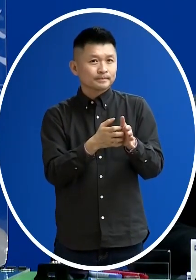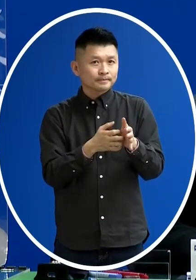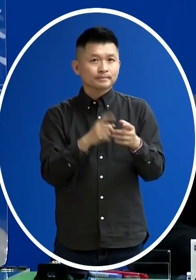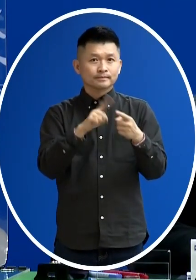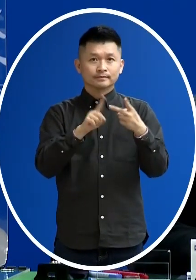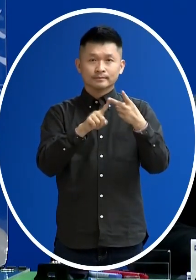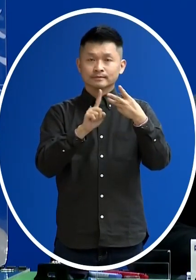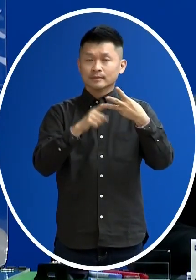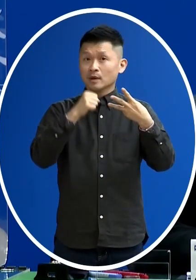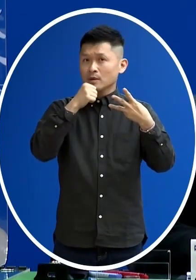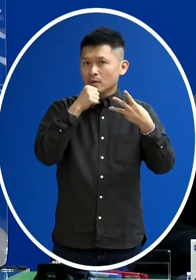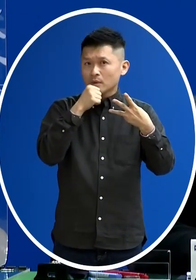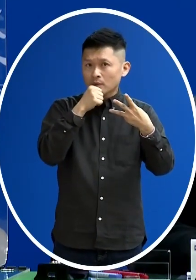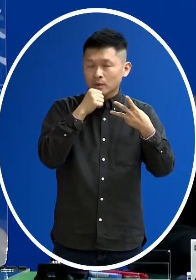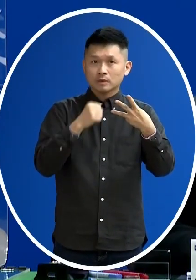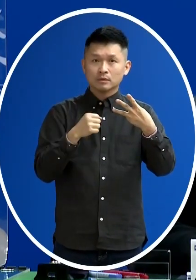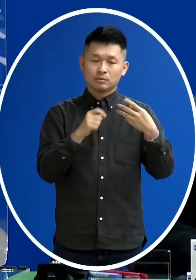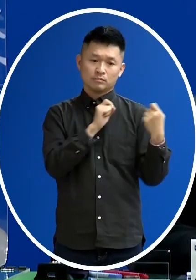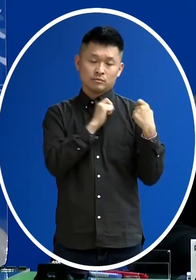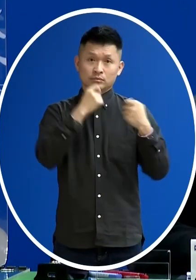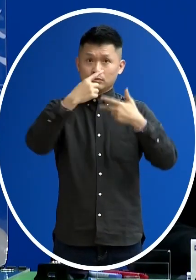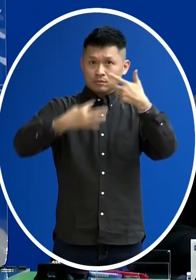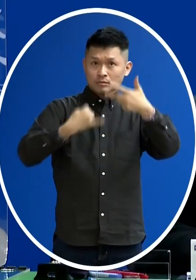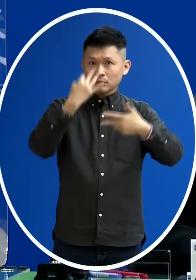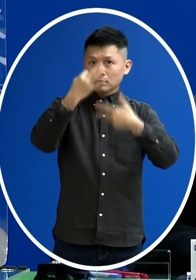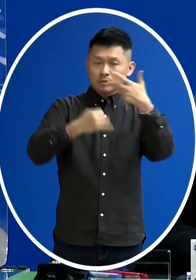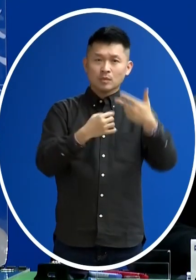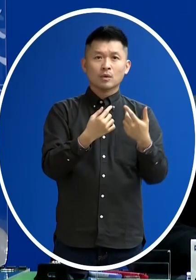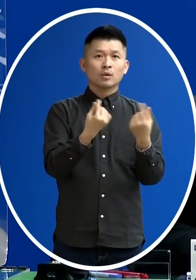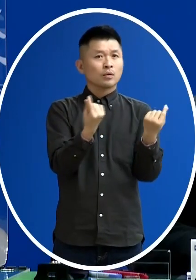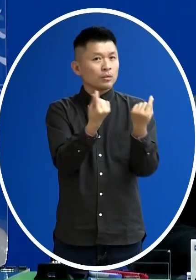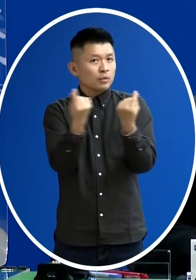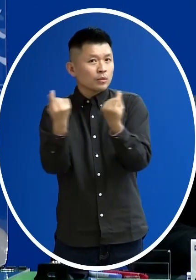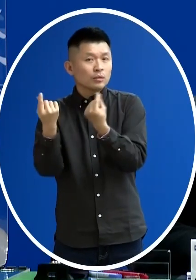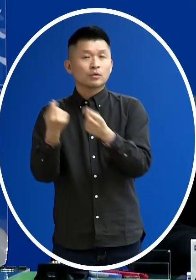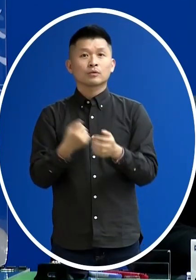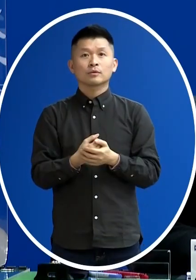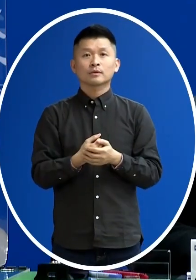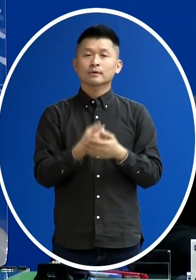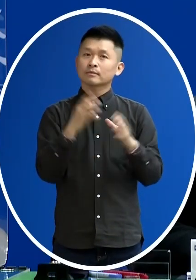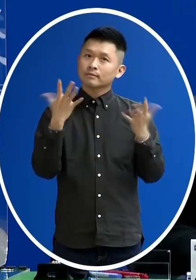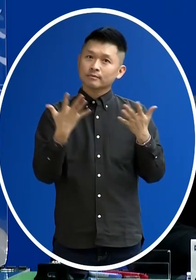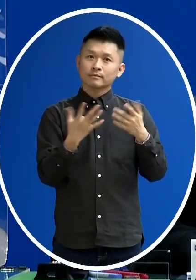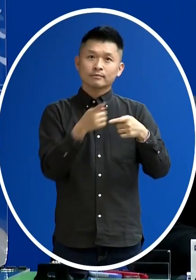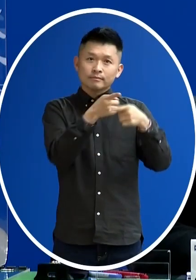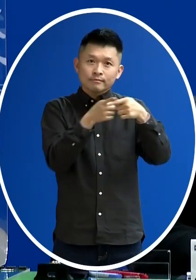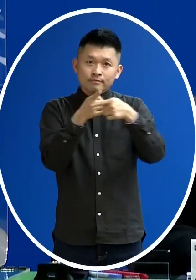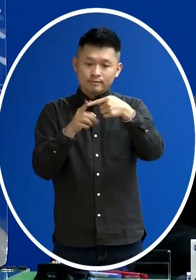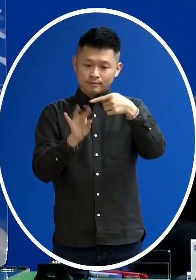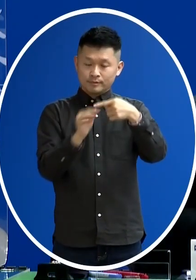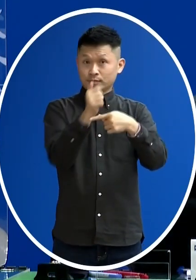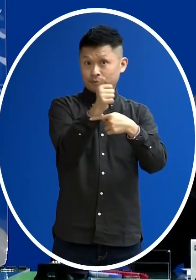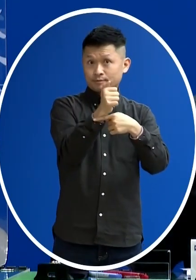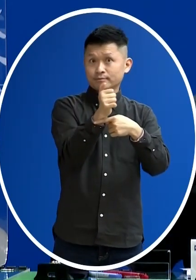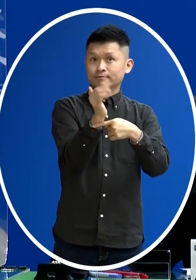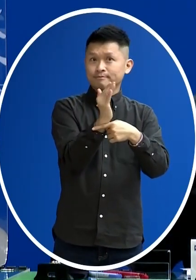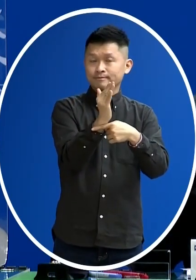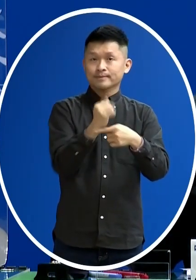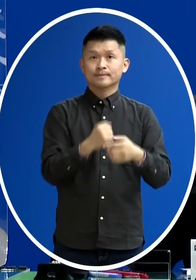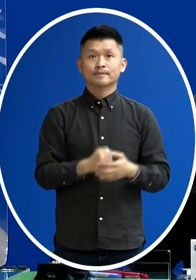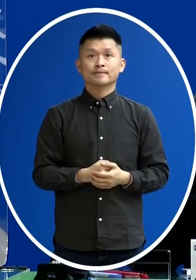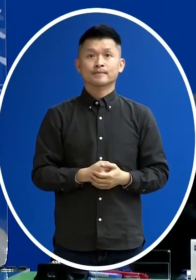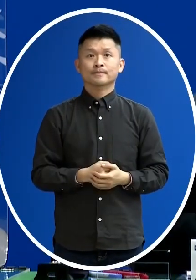状跟咳嗽，这几周看起来都是大概不分轩轾，都是各占一半左右大概50%上下所以